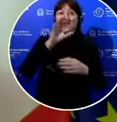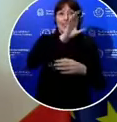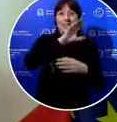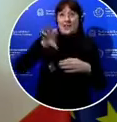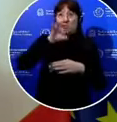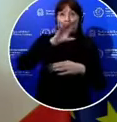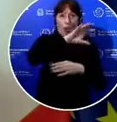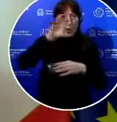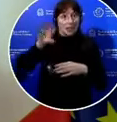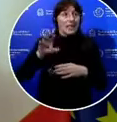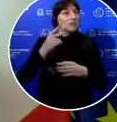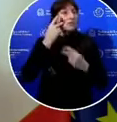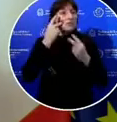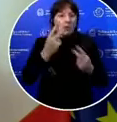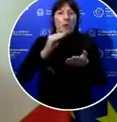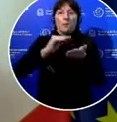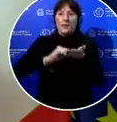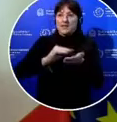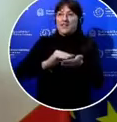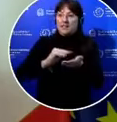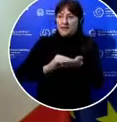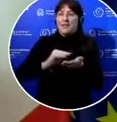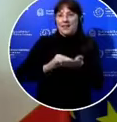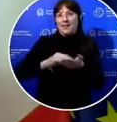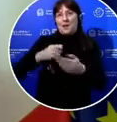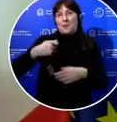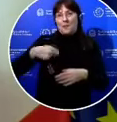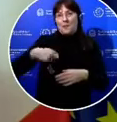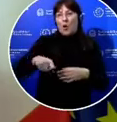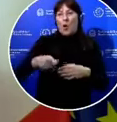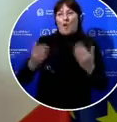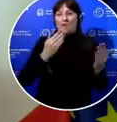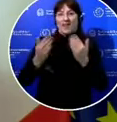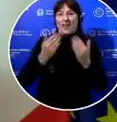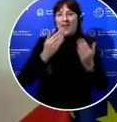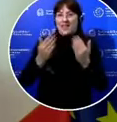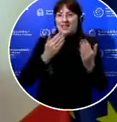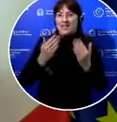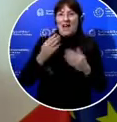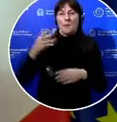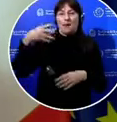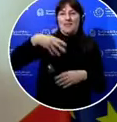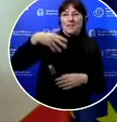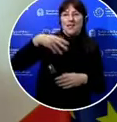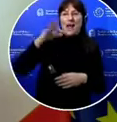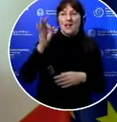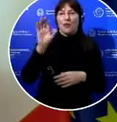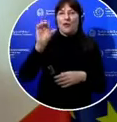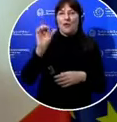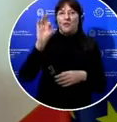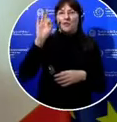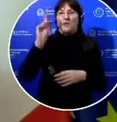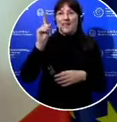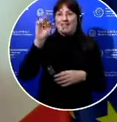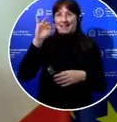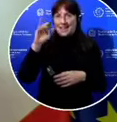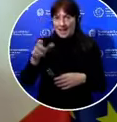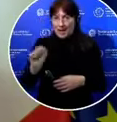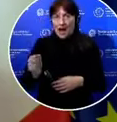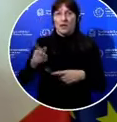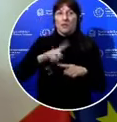piacere constatare la presenza del presidente della conferenza delle regioni, Massimiliano Fedriga, l'importanza del ruolo